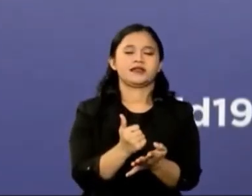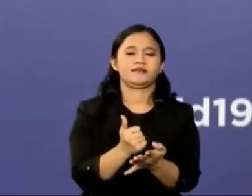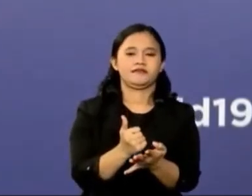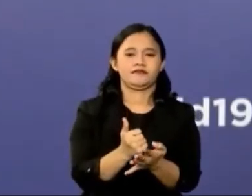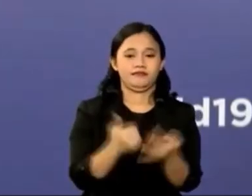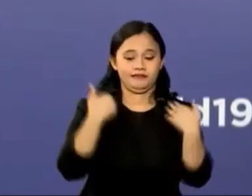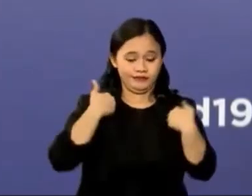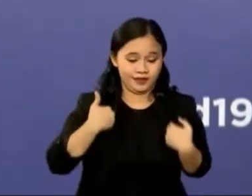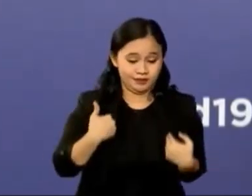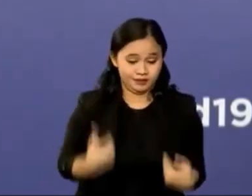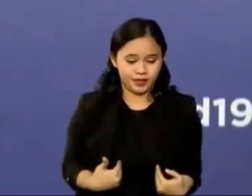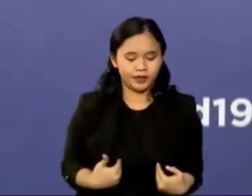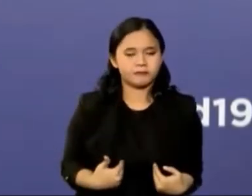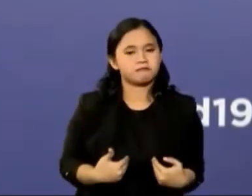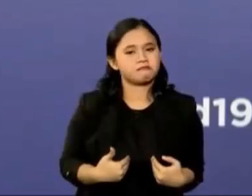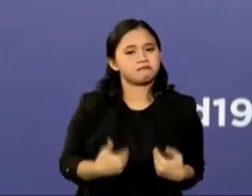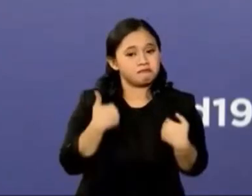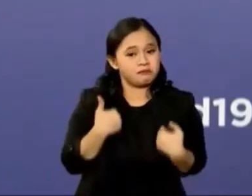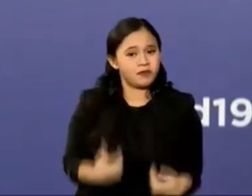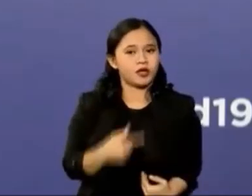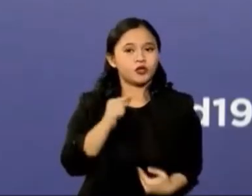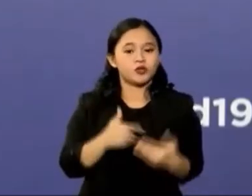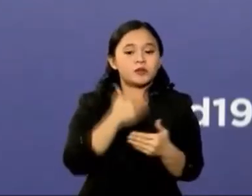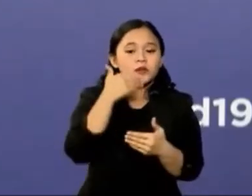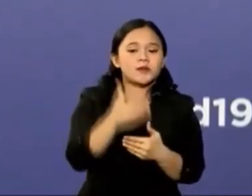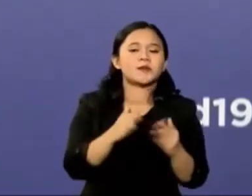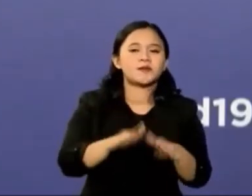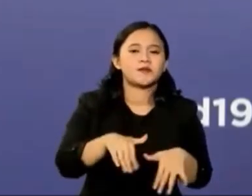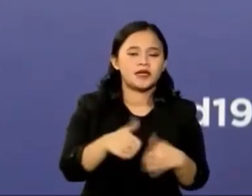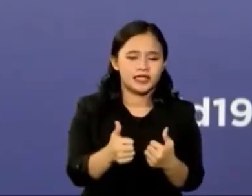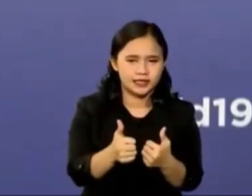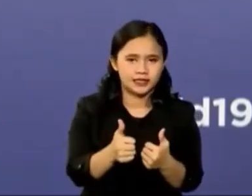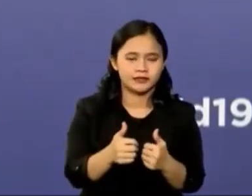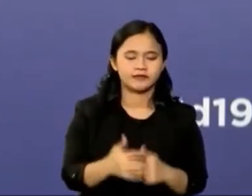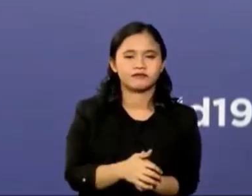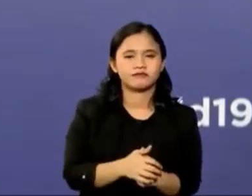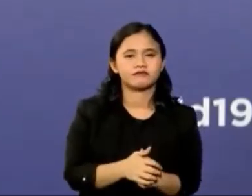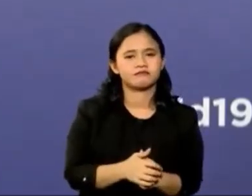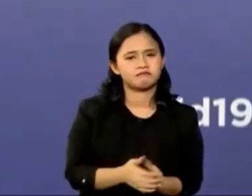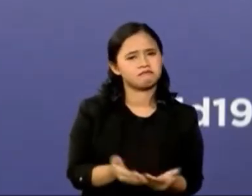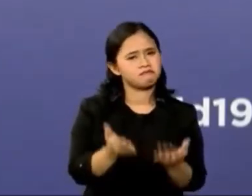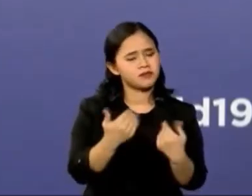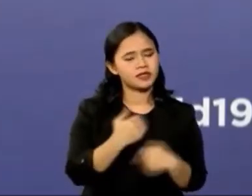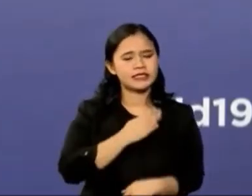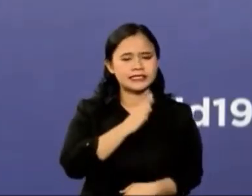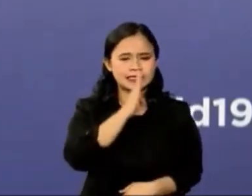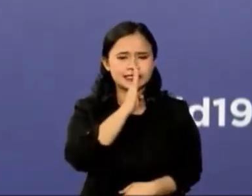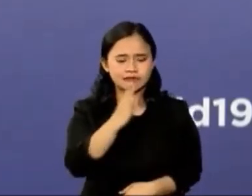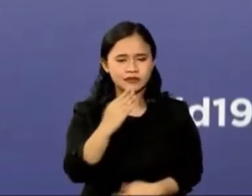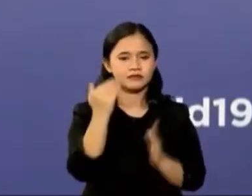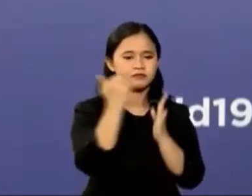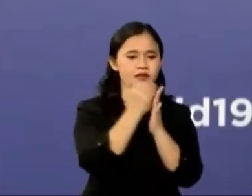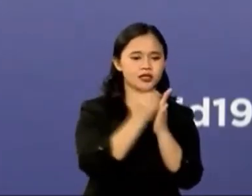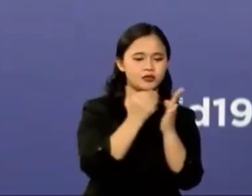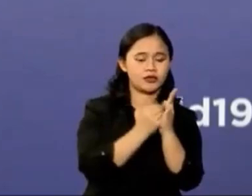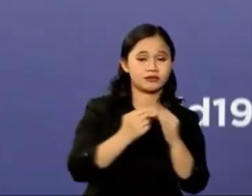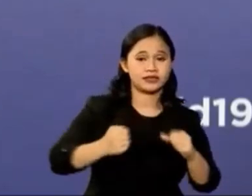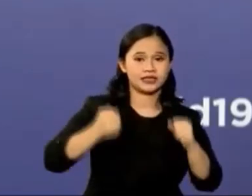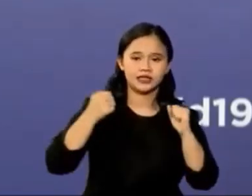keberhasilan penanganan COVID-19 ini. Tetap untuk patuh dan disiplin dengan protokol